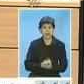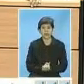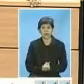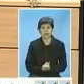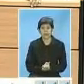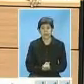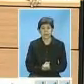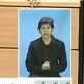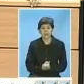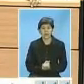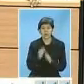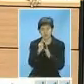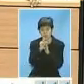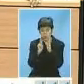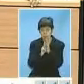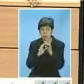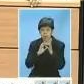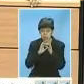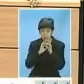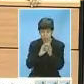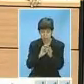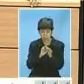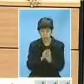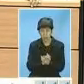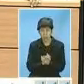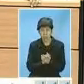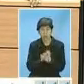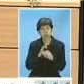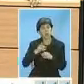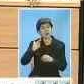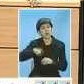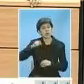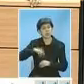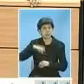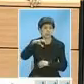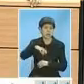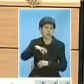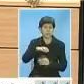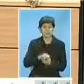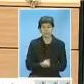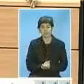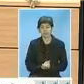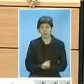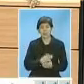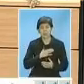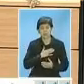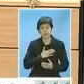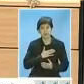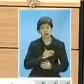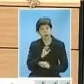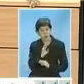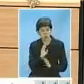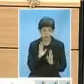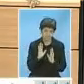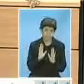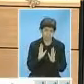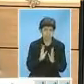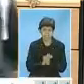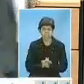ในเรื่องเกี่ยวกับกฎหมายที่เกี่ยวกับศาลเนี่ยผมจะใช้ความระมัดระวังม